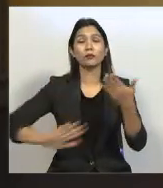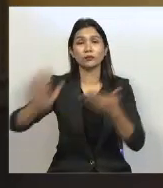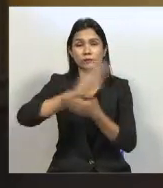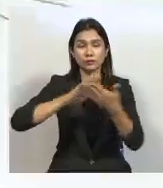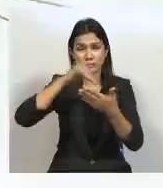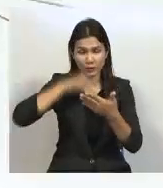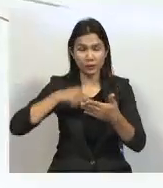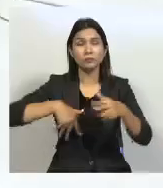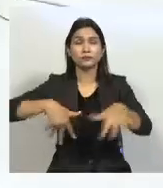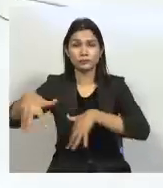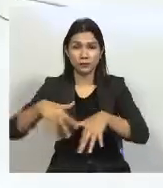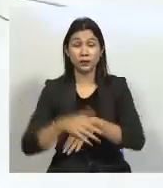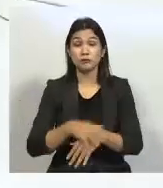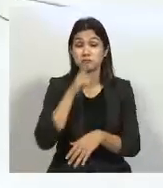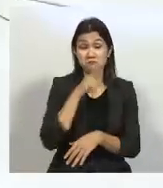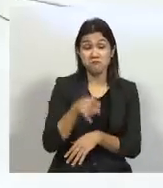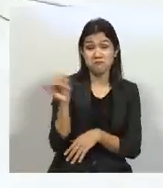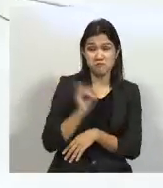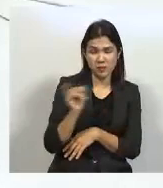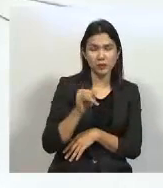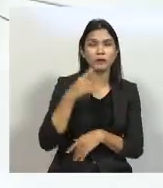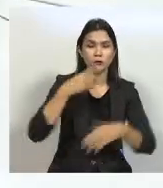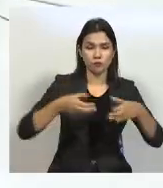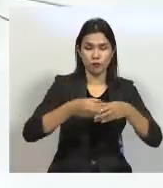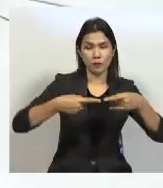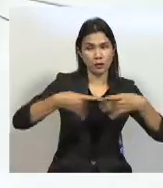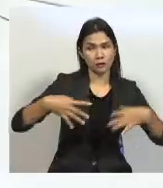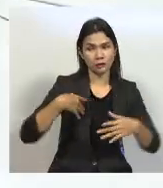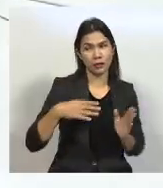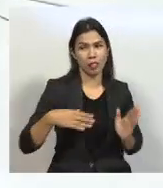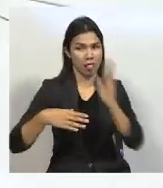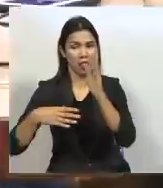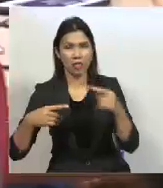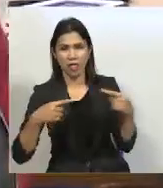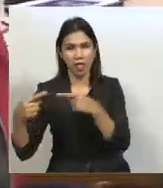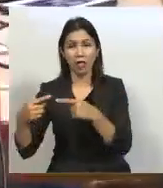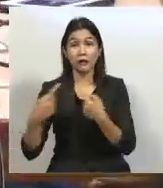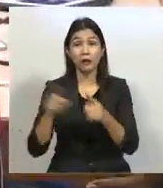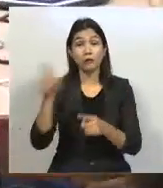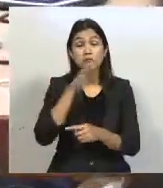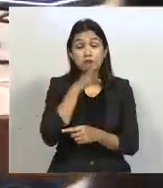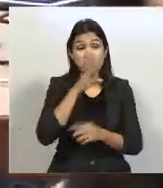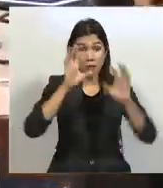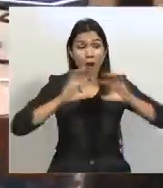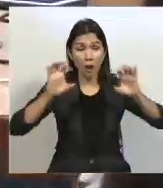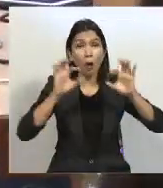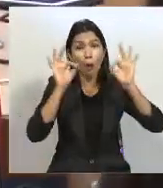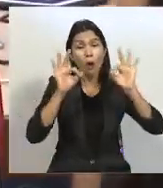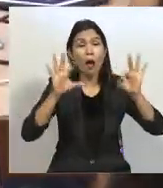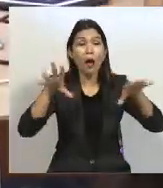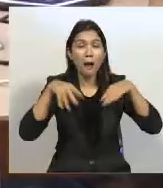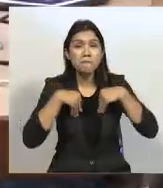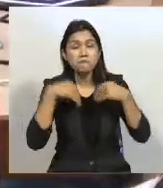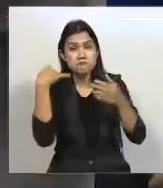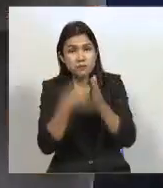ากอันไหนไม่ดีฝ่ายค้านก็จะท้วงติงและเสนอแนะถ้ารัฐบาลใจกว้างยอมรับในความผิดพลาดและนำไป